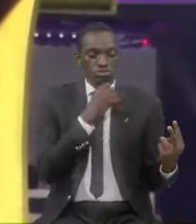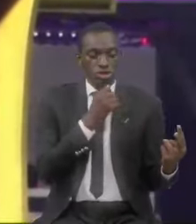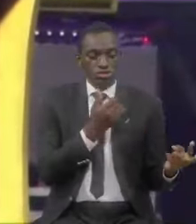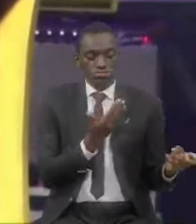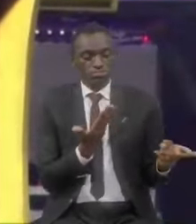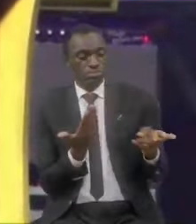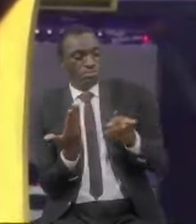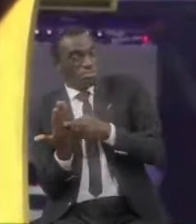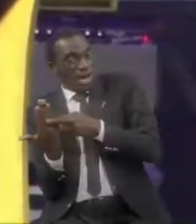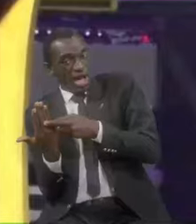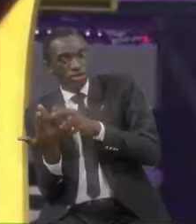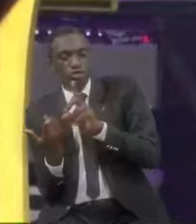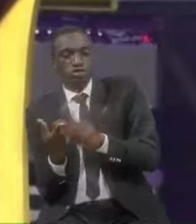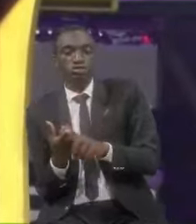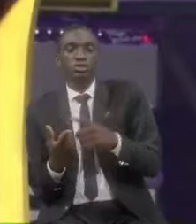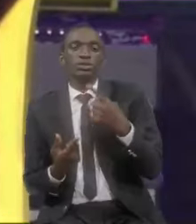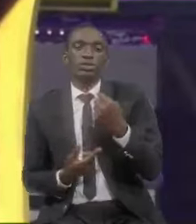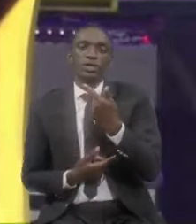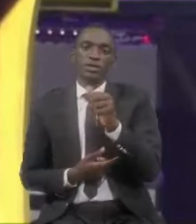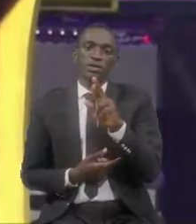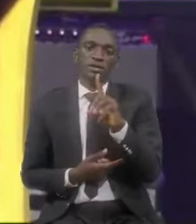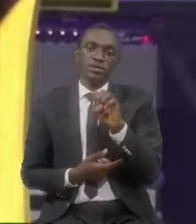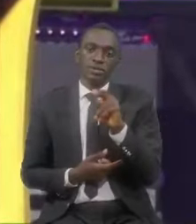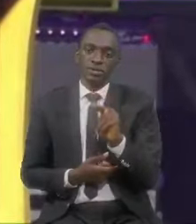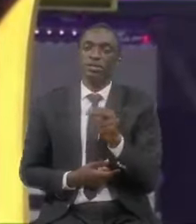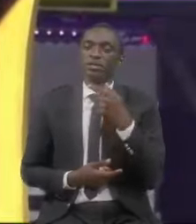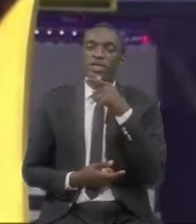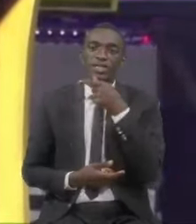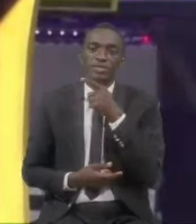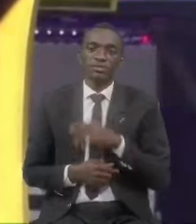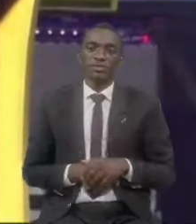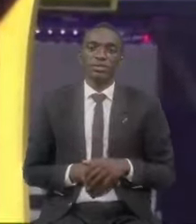Il n'était plus restauré à ce jardin.